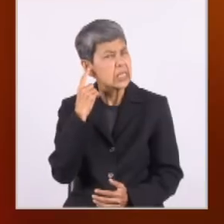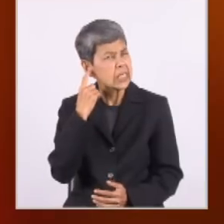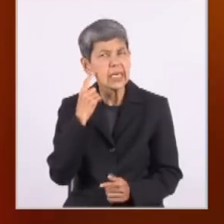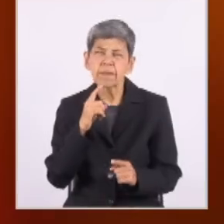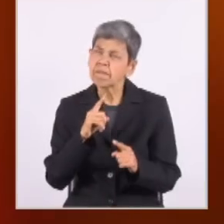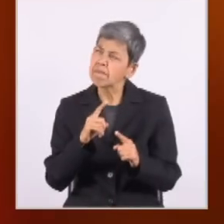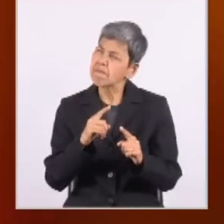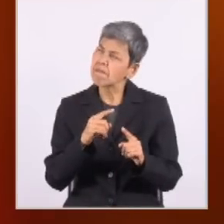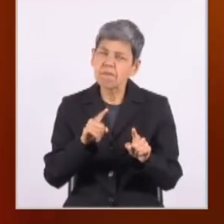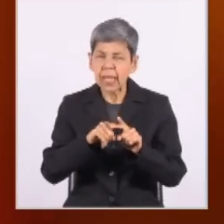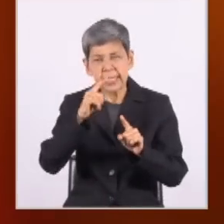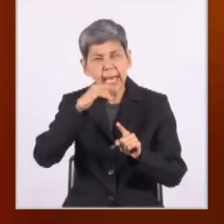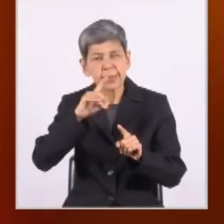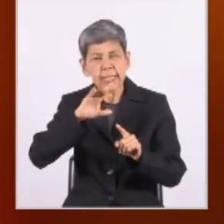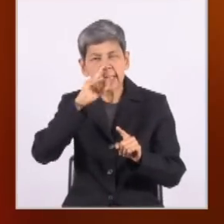ชันโตซาน